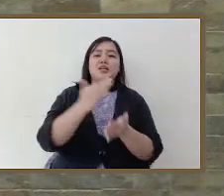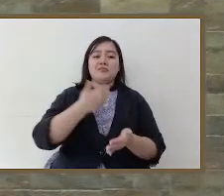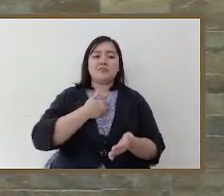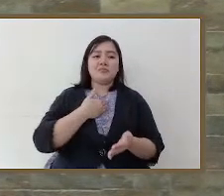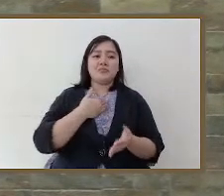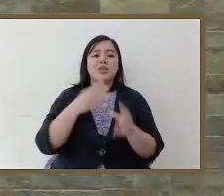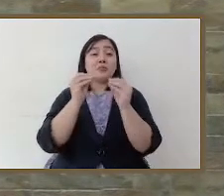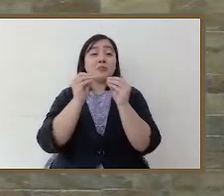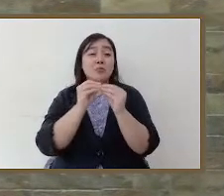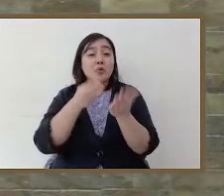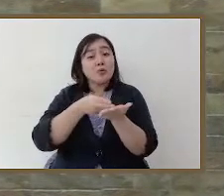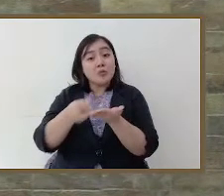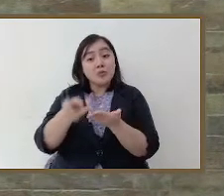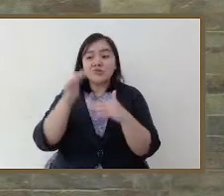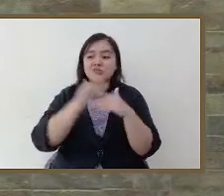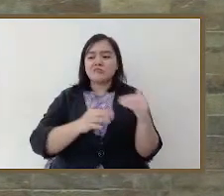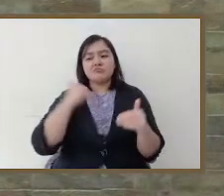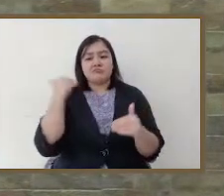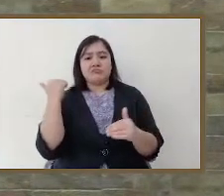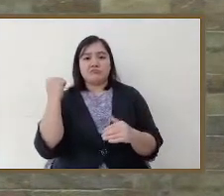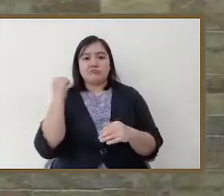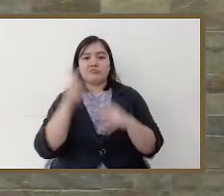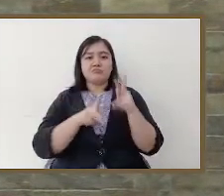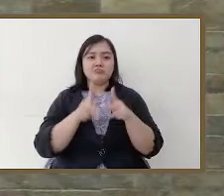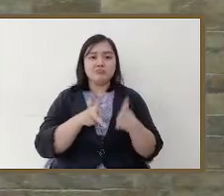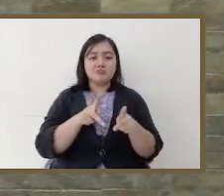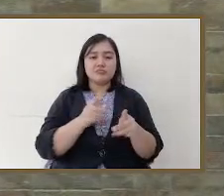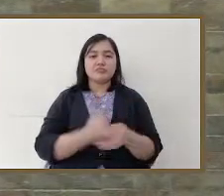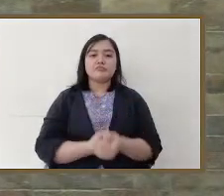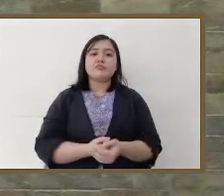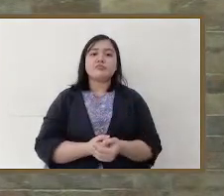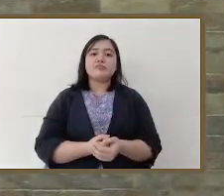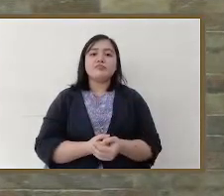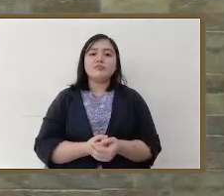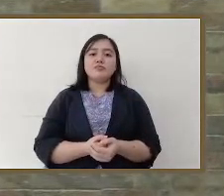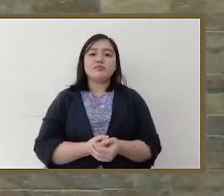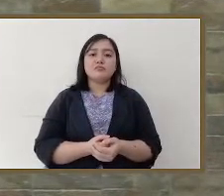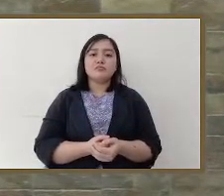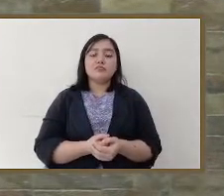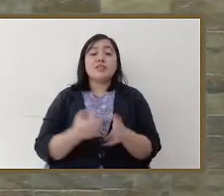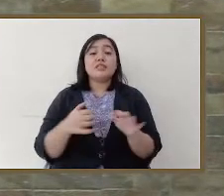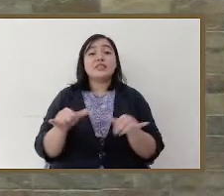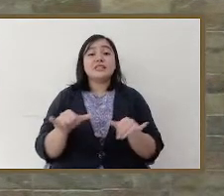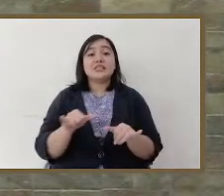personal, mga kapatid. Katulad sinabi ko kanina, I chose to do the will of God.